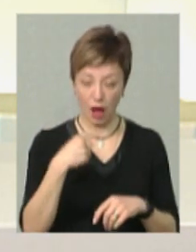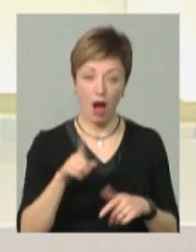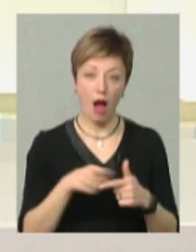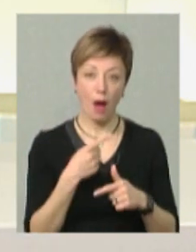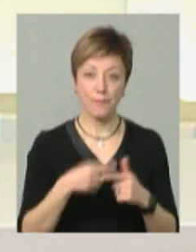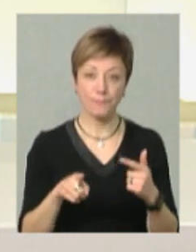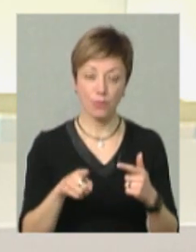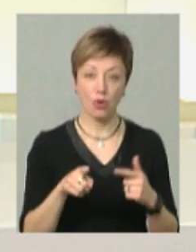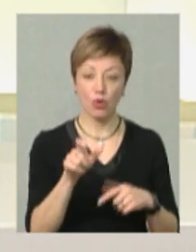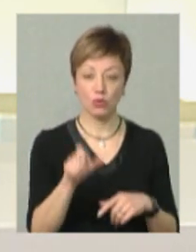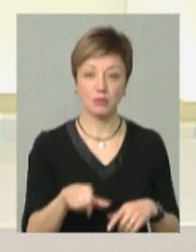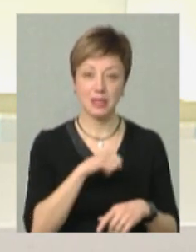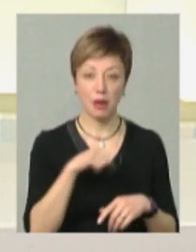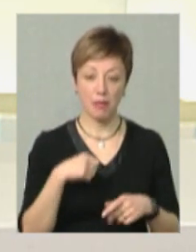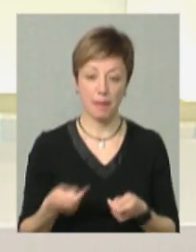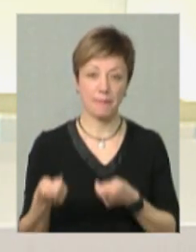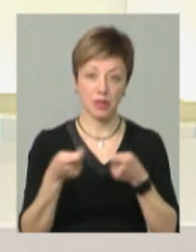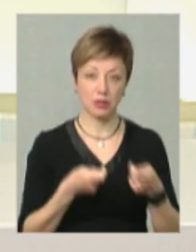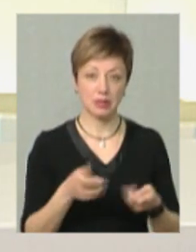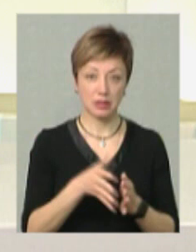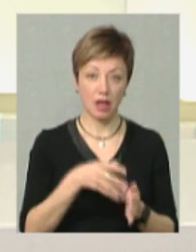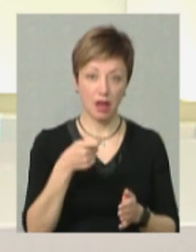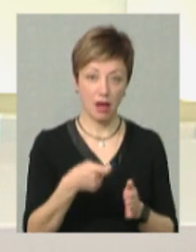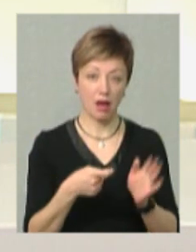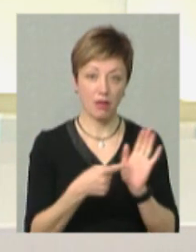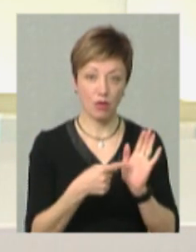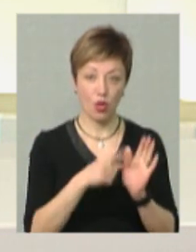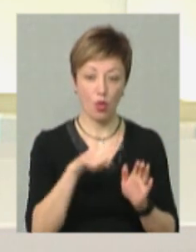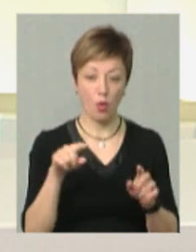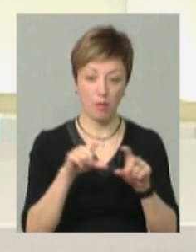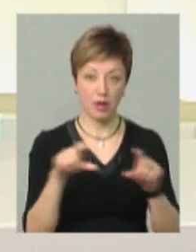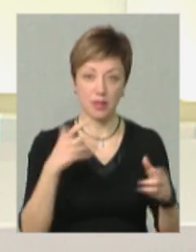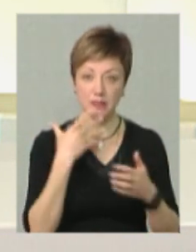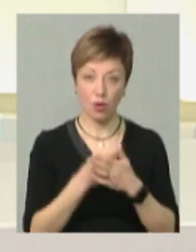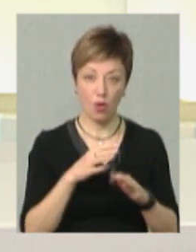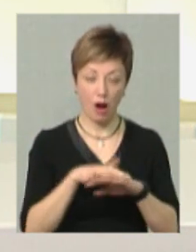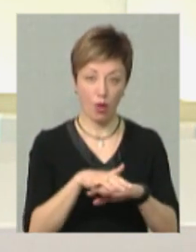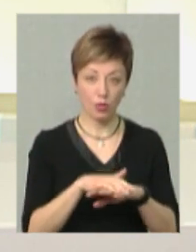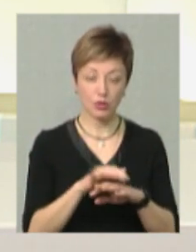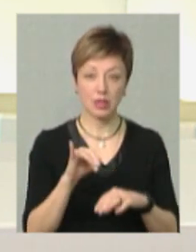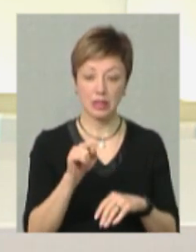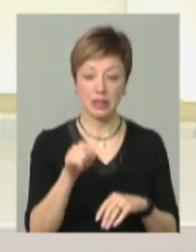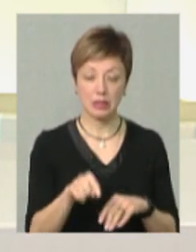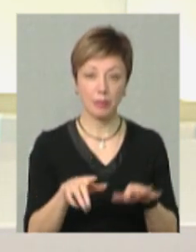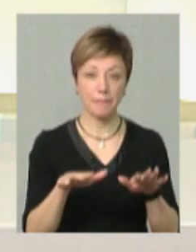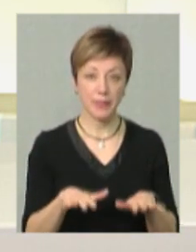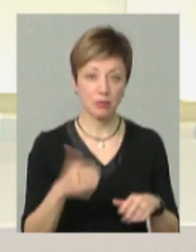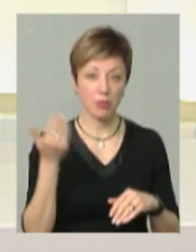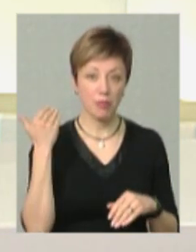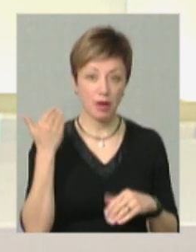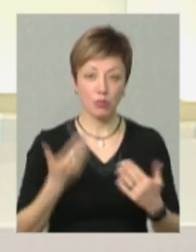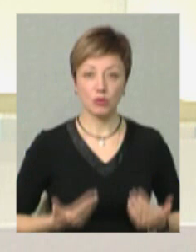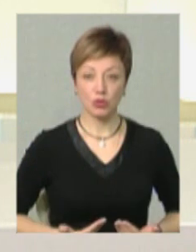або особа сама приносить заяву з номером пенсійного рахунку, і вже їй за її місцем